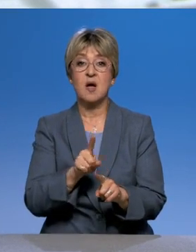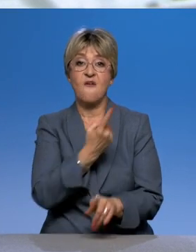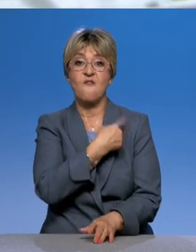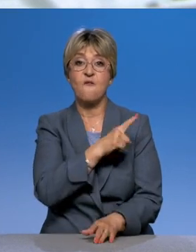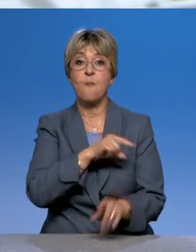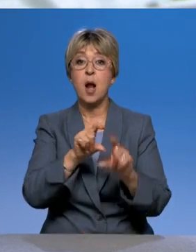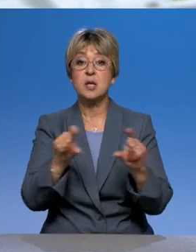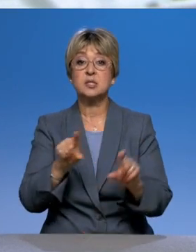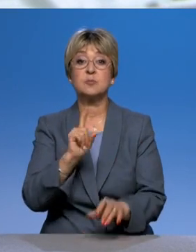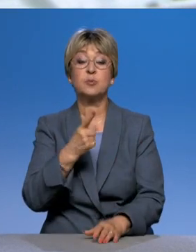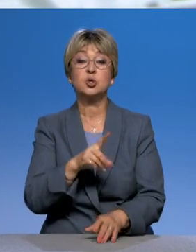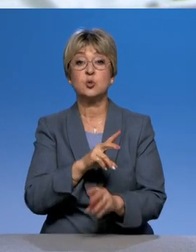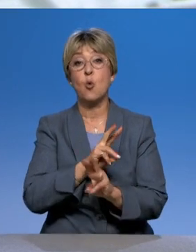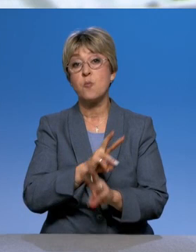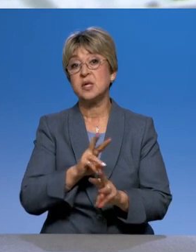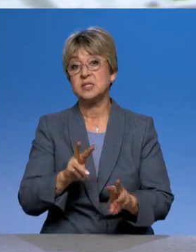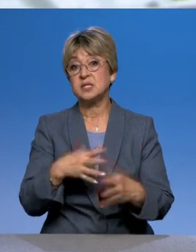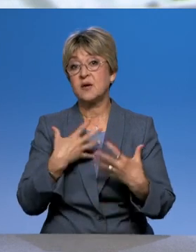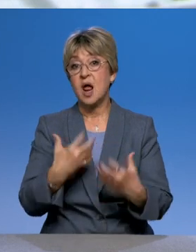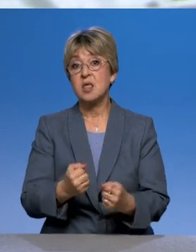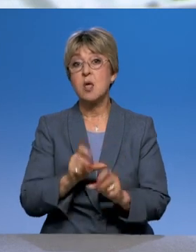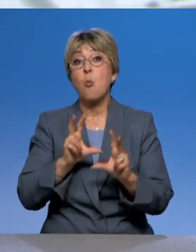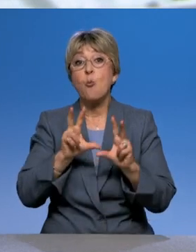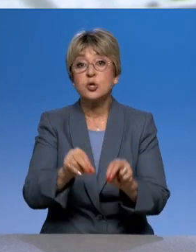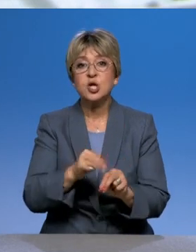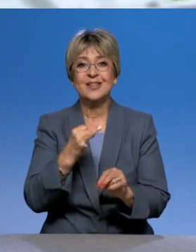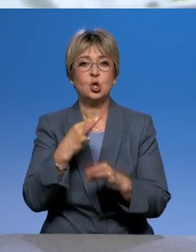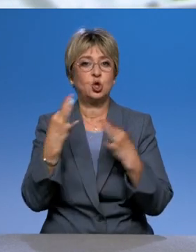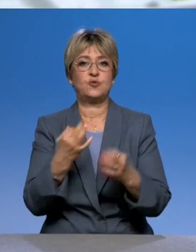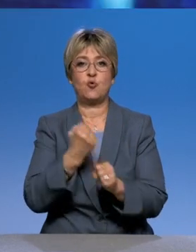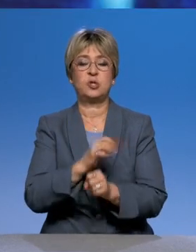Почему он здесь сказал, пообещали, ничего не делать? Вот у нас в чем проблема в стране. Вы, кстати, коснулись